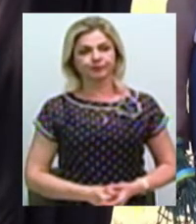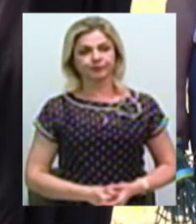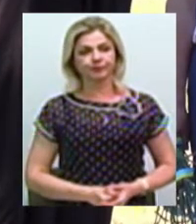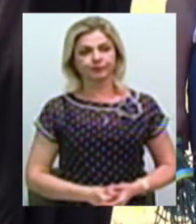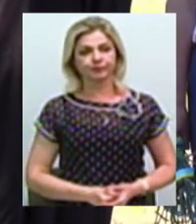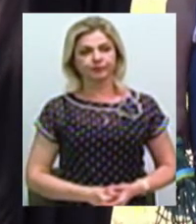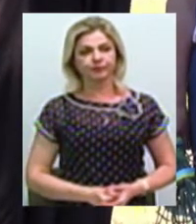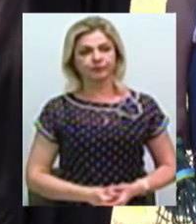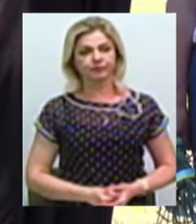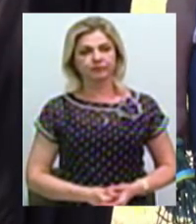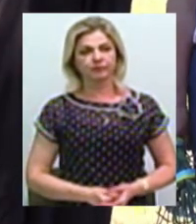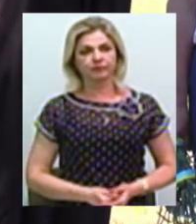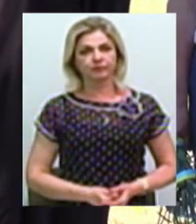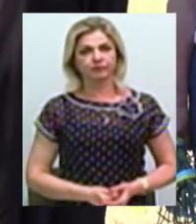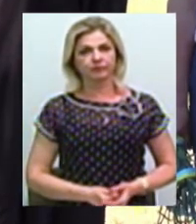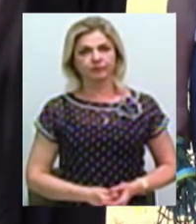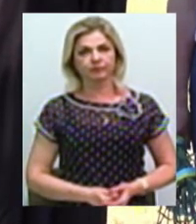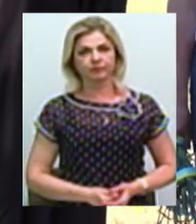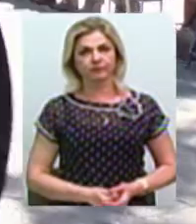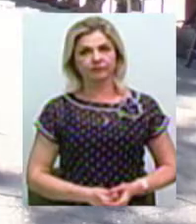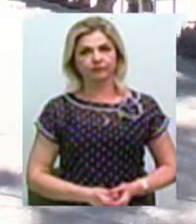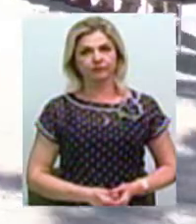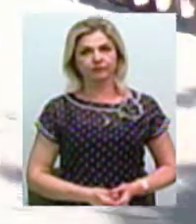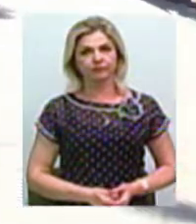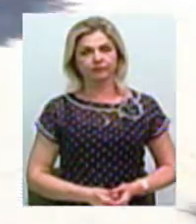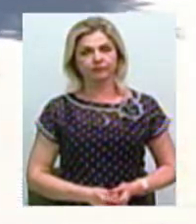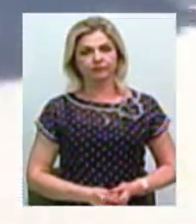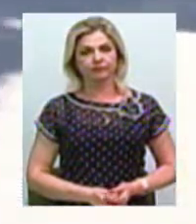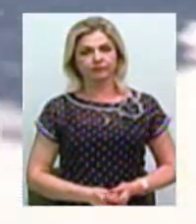скінчавшися, душа ратує спасі.